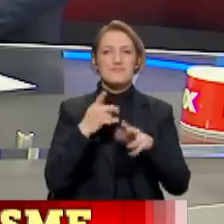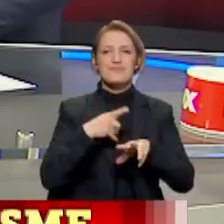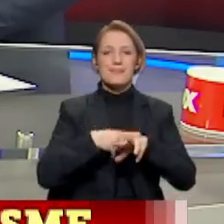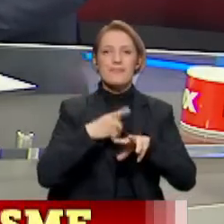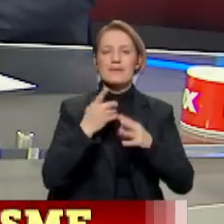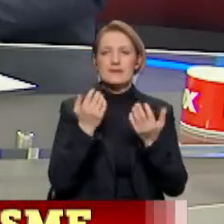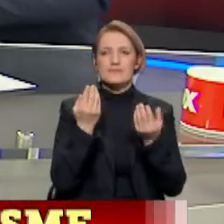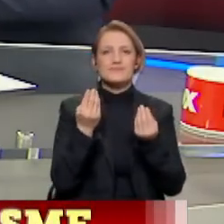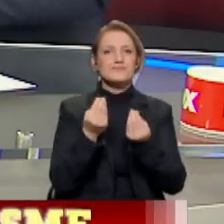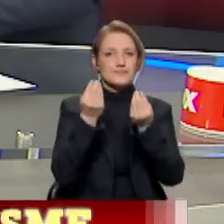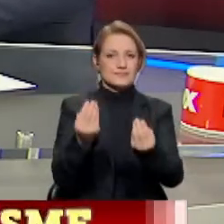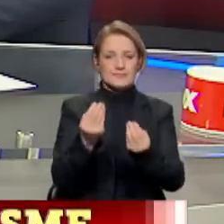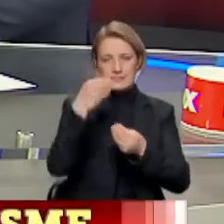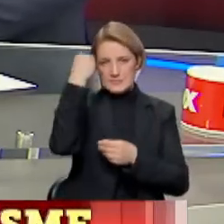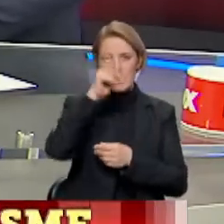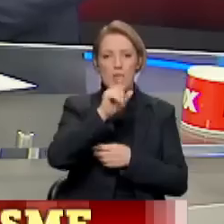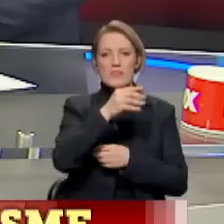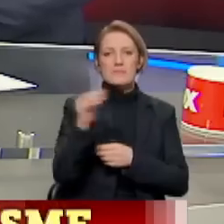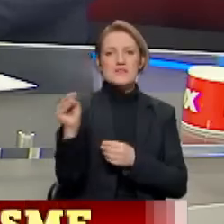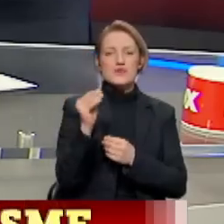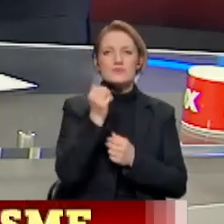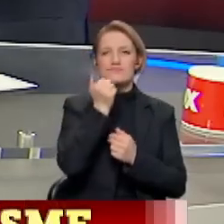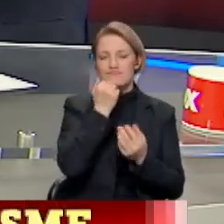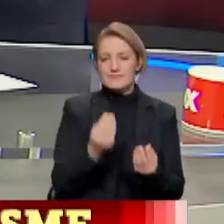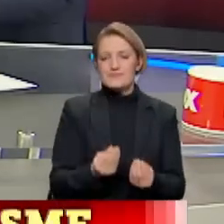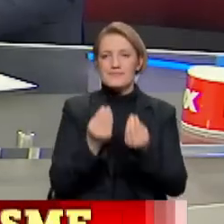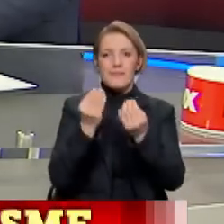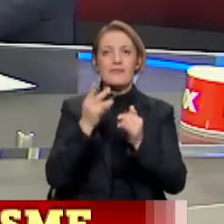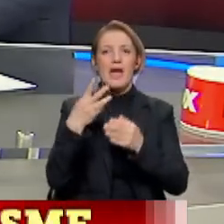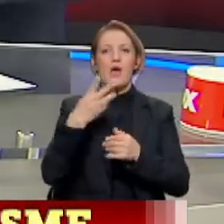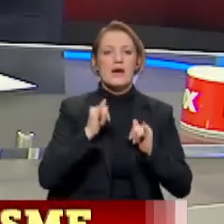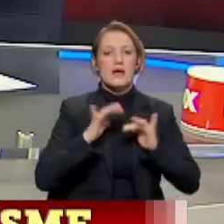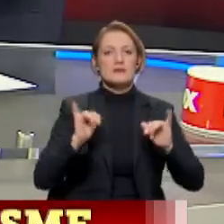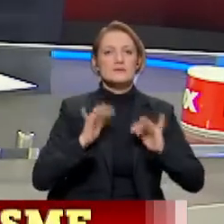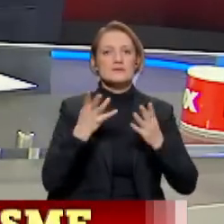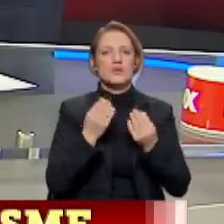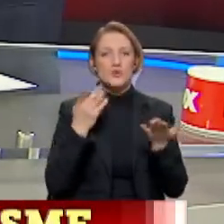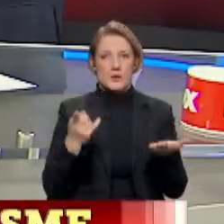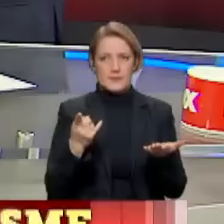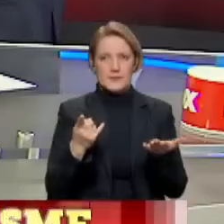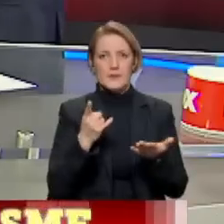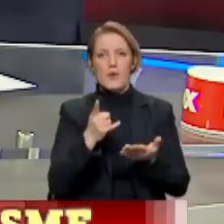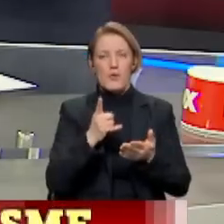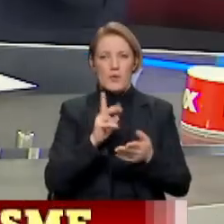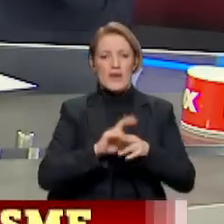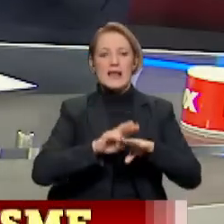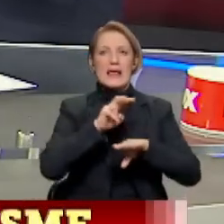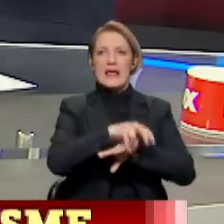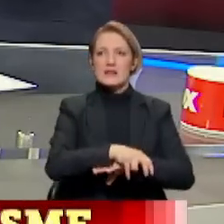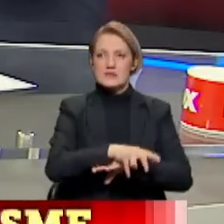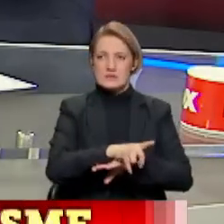olarak verdiği Ekrem İmamoğlu da Erdoğan'ı rahatsız eden, Erdoğan'ın o posttan inişini